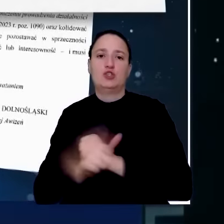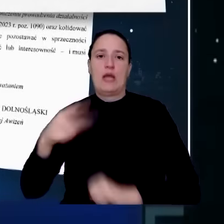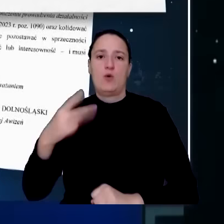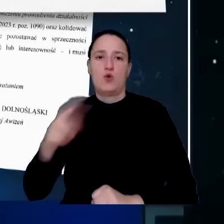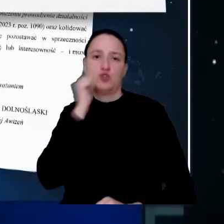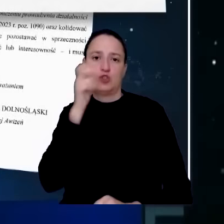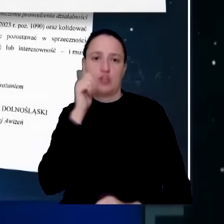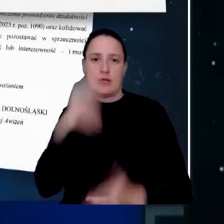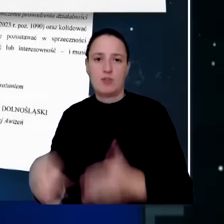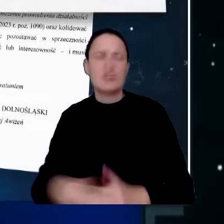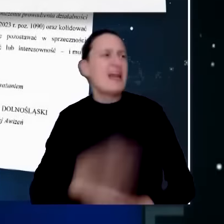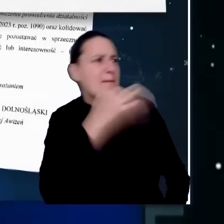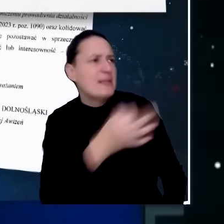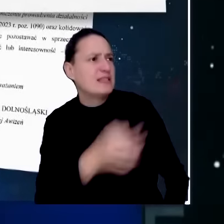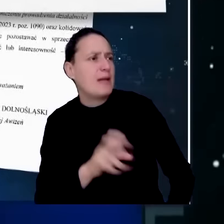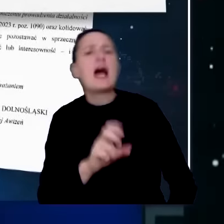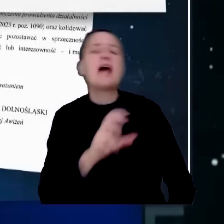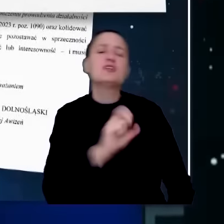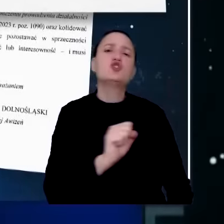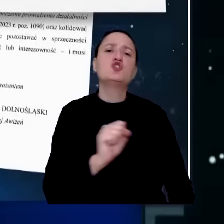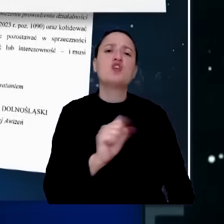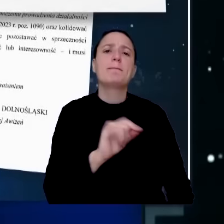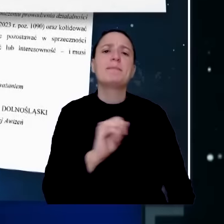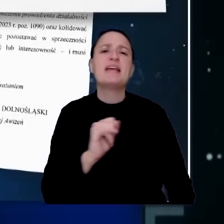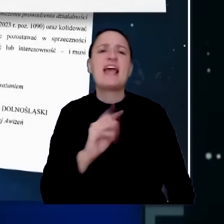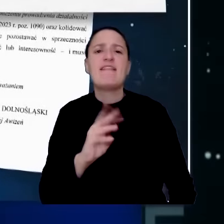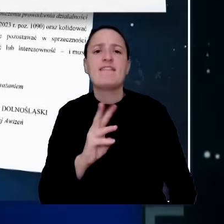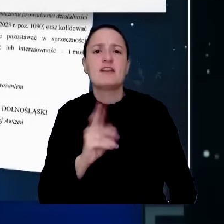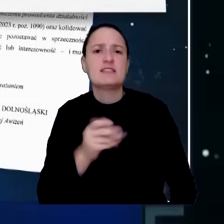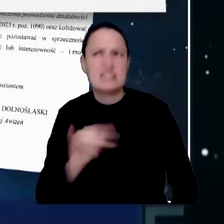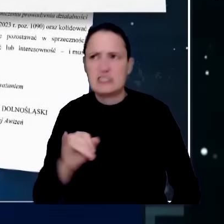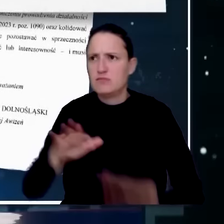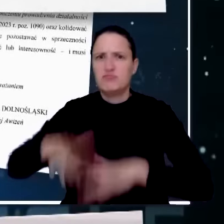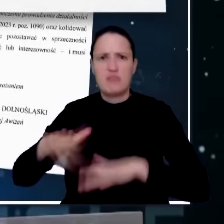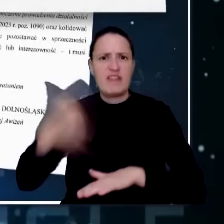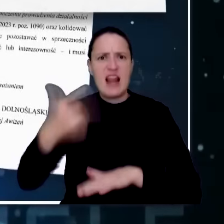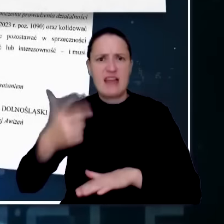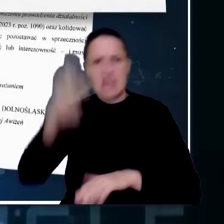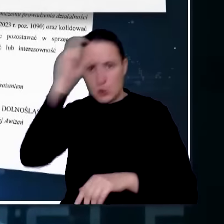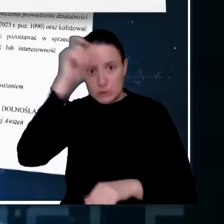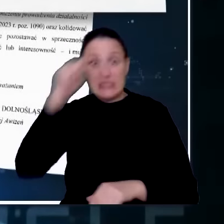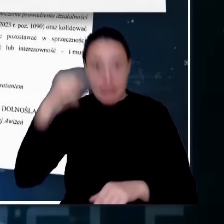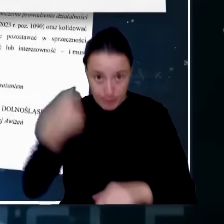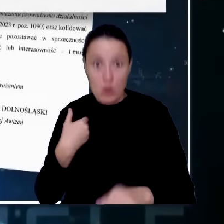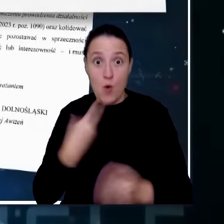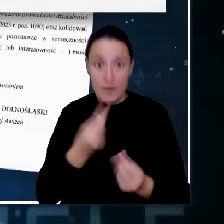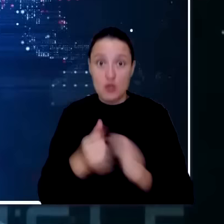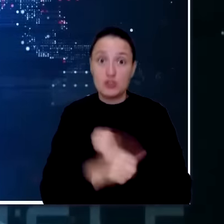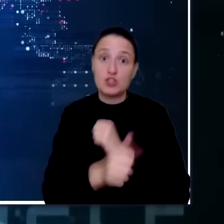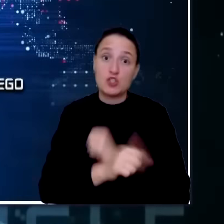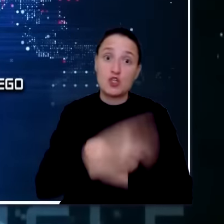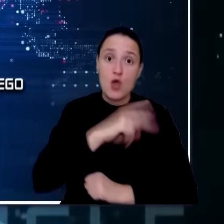mam pytanie, czy pan Artur Czapiewski, będąc tam prawie 2 lata w Turcji, rozliczył te pieniądze,